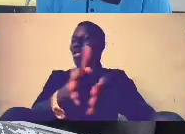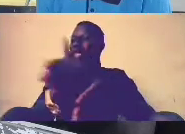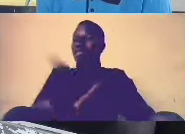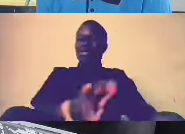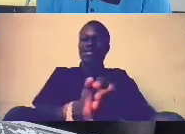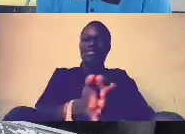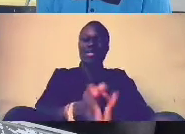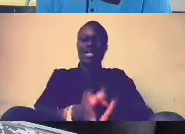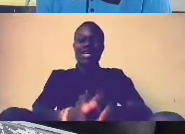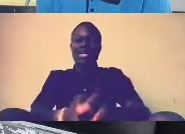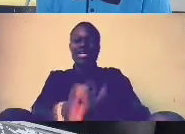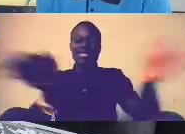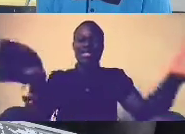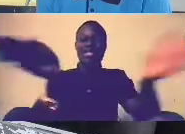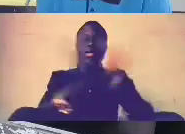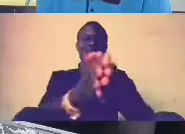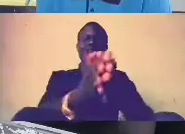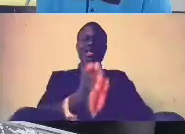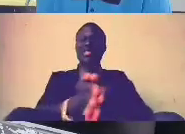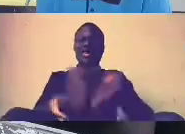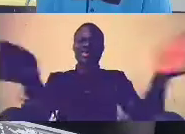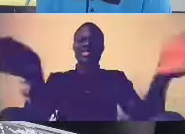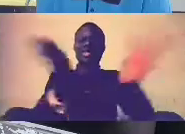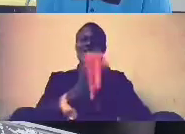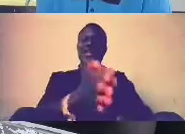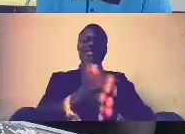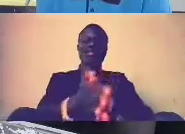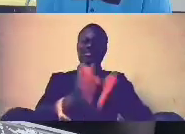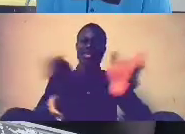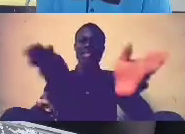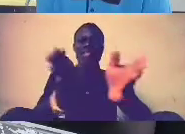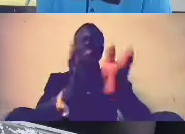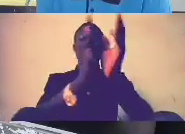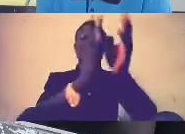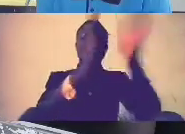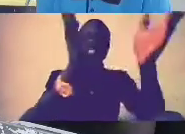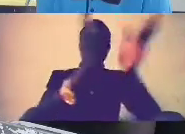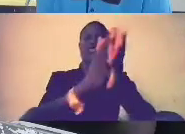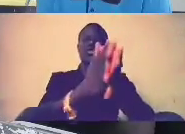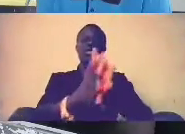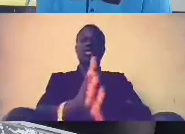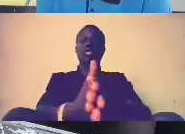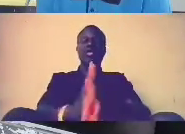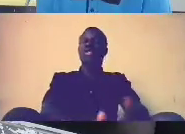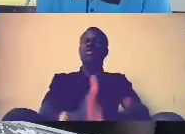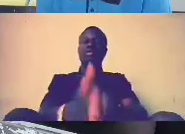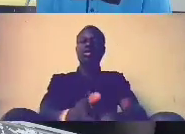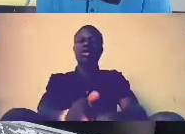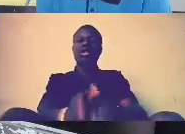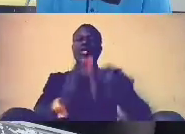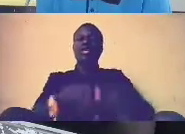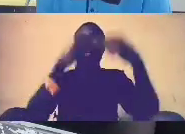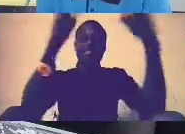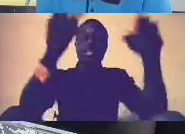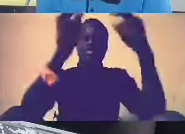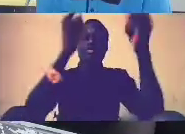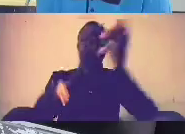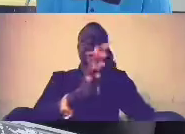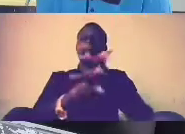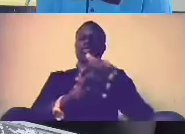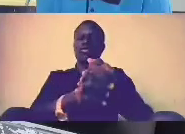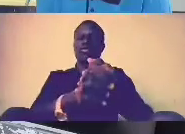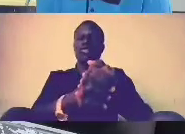Sinon, la première fois, tu n'arrives pas, tu abandonnes. Ah, mon frère, c'est toi qui as besoin. Sinon, le rêve